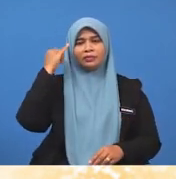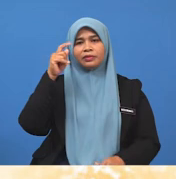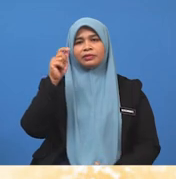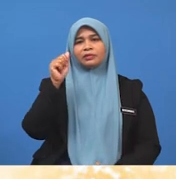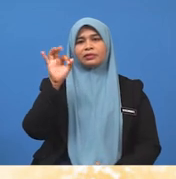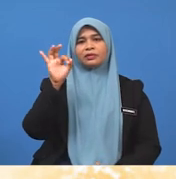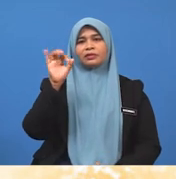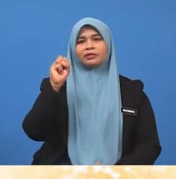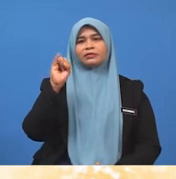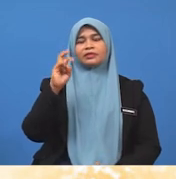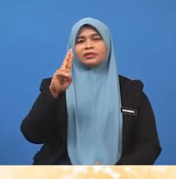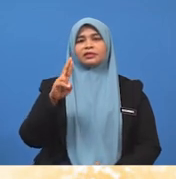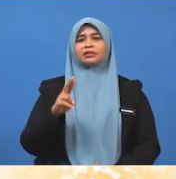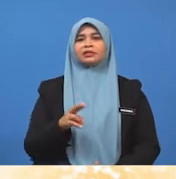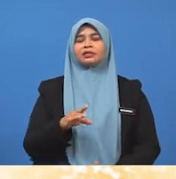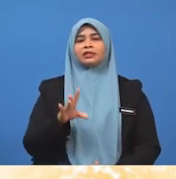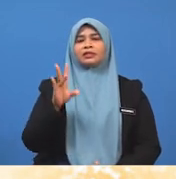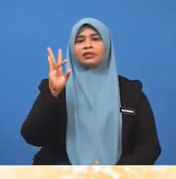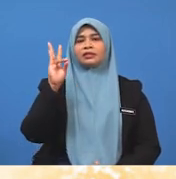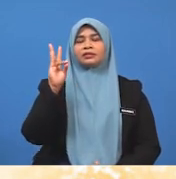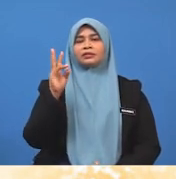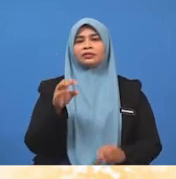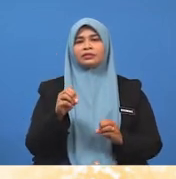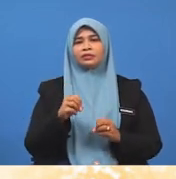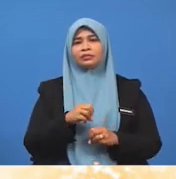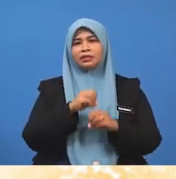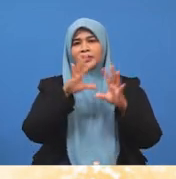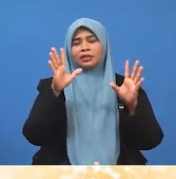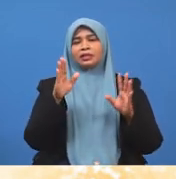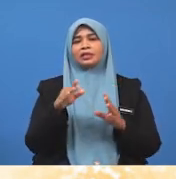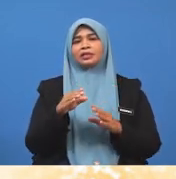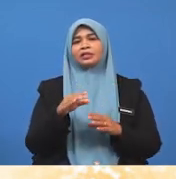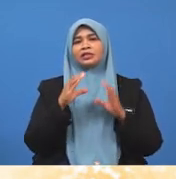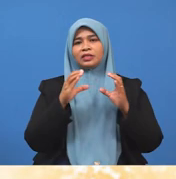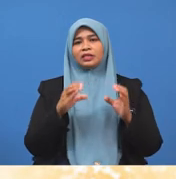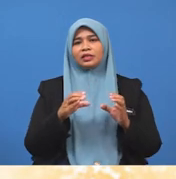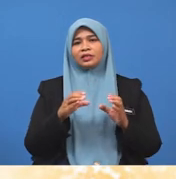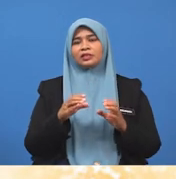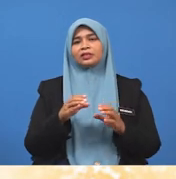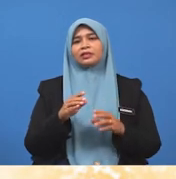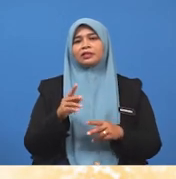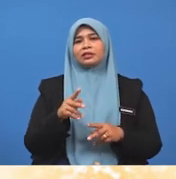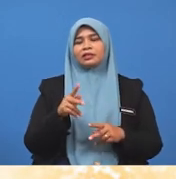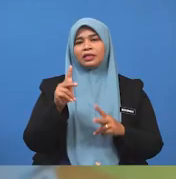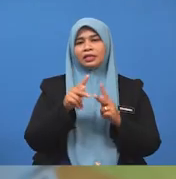yang ketujuh menerangkan metodologi kitab tafsir